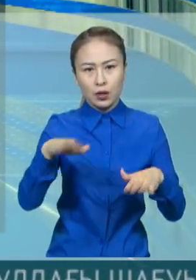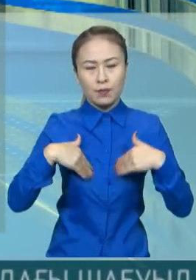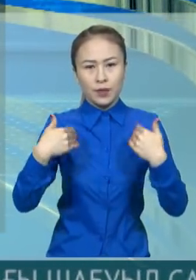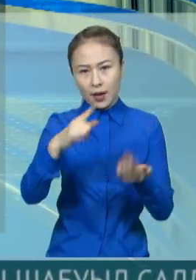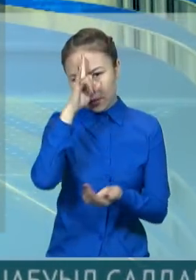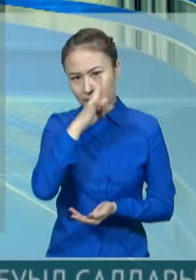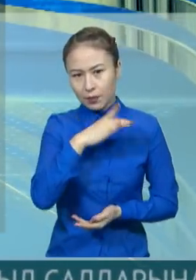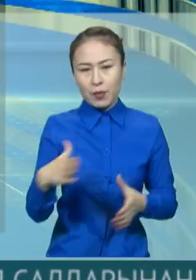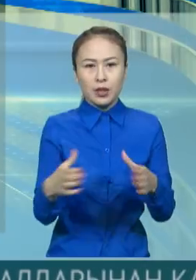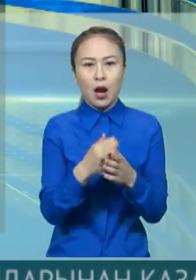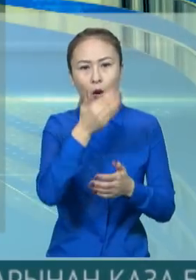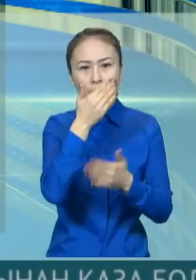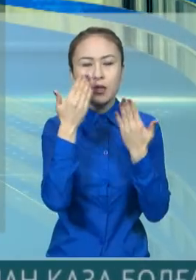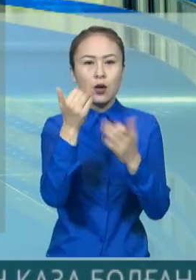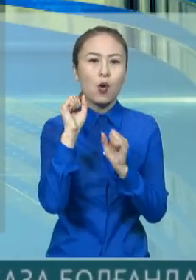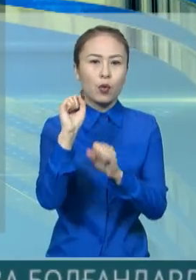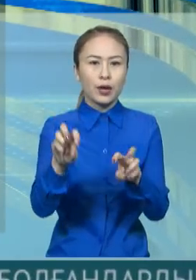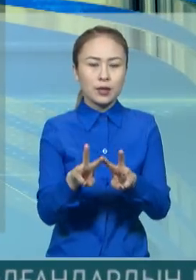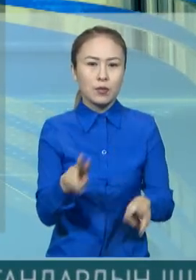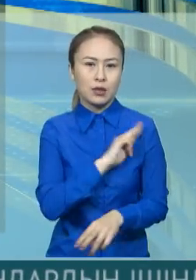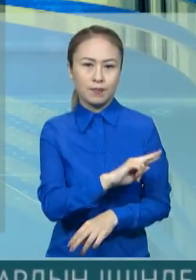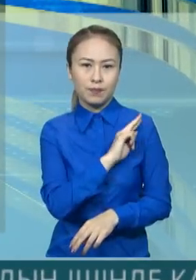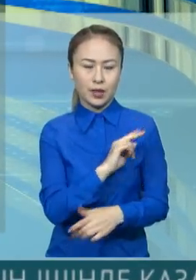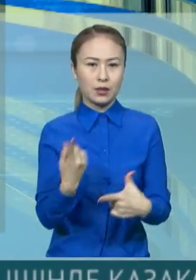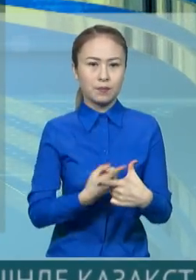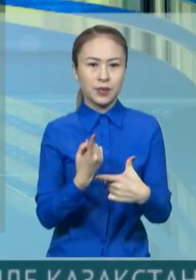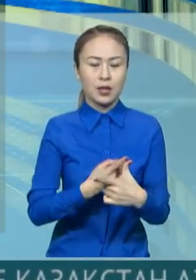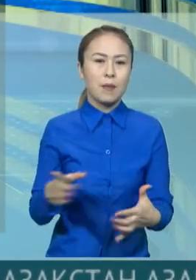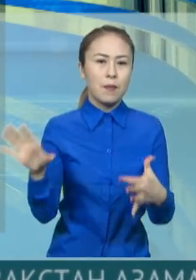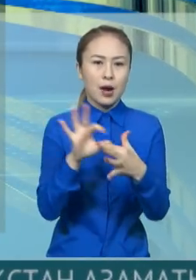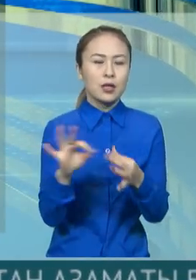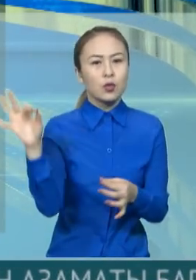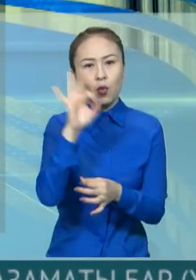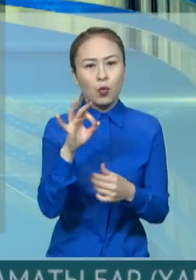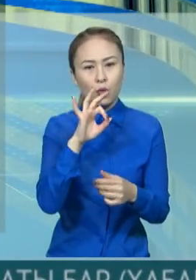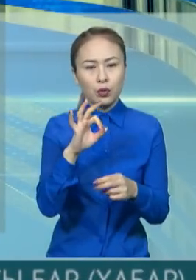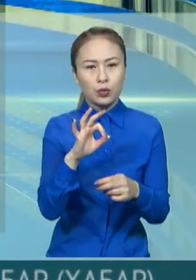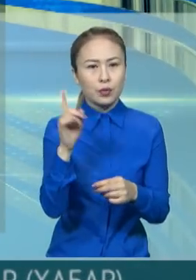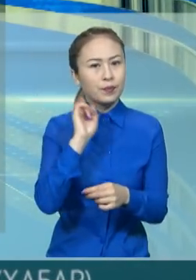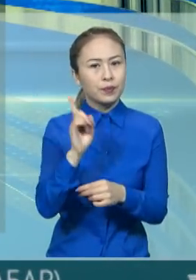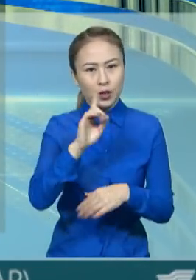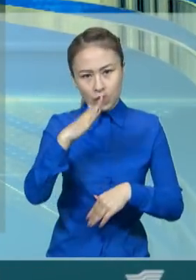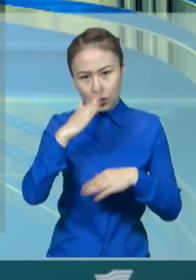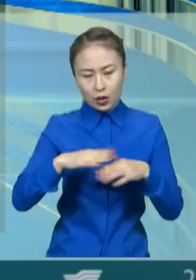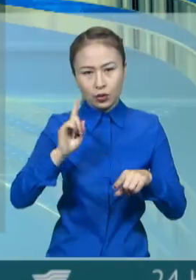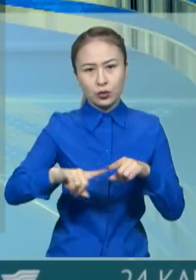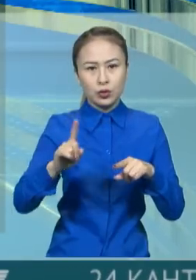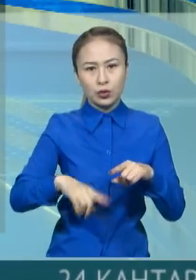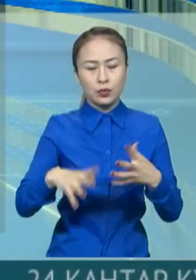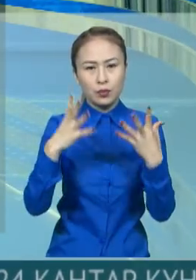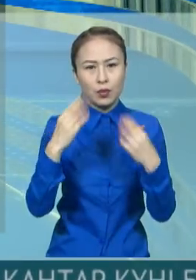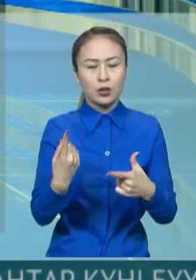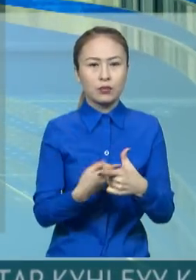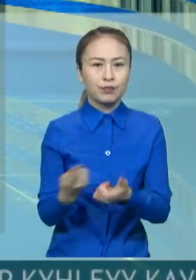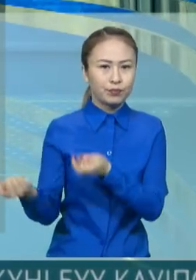көңіл айтамыз. Қазақстан дипломаттары Ауғанстанның қорғаныс қызметімен және сыртқы істер министрлігімен байланыс орнатуда. Жақын күндері